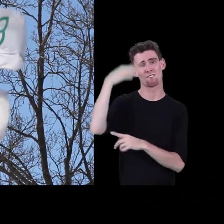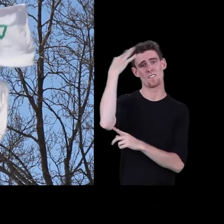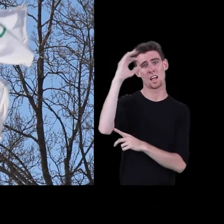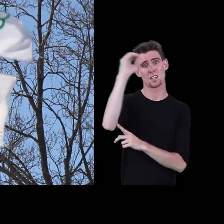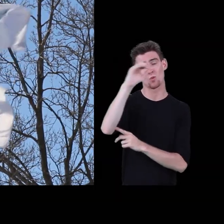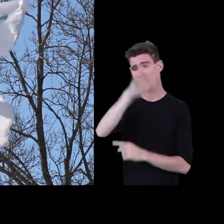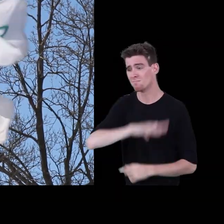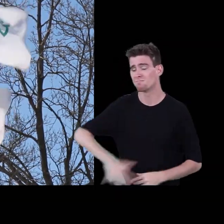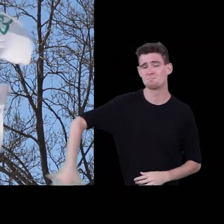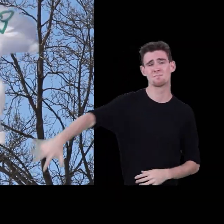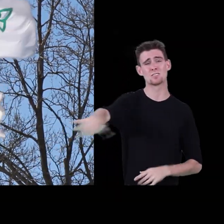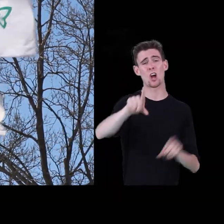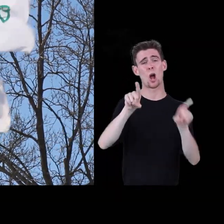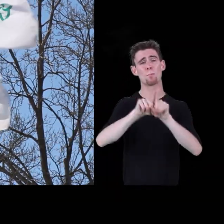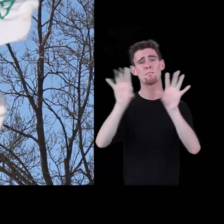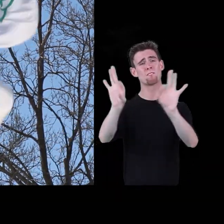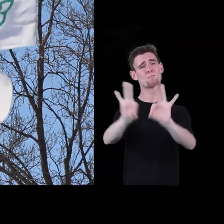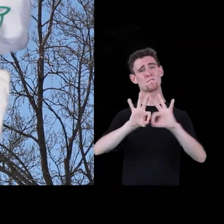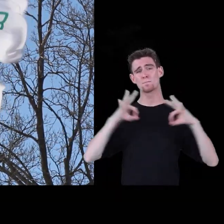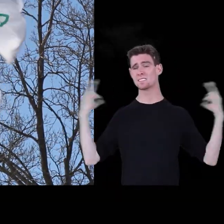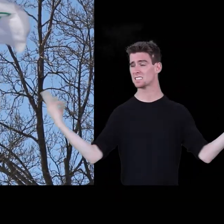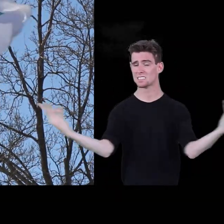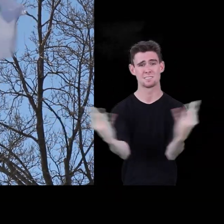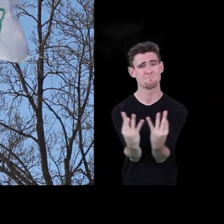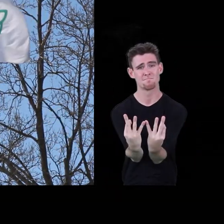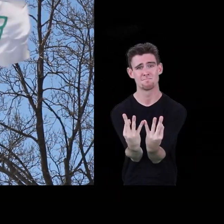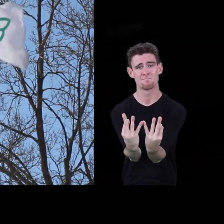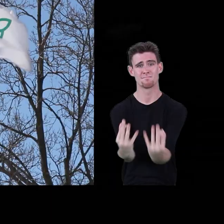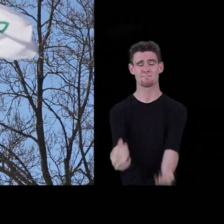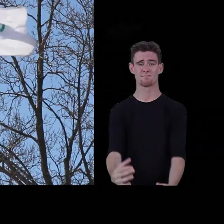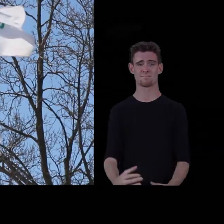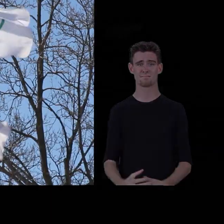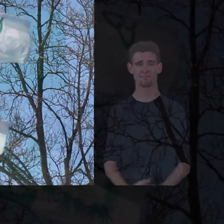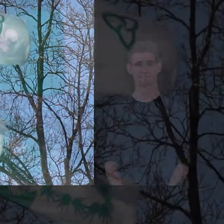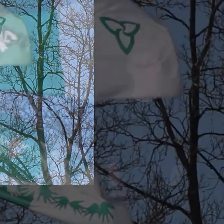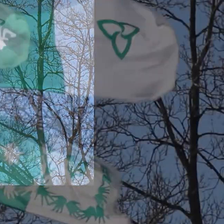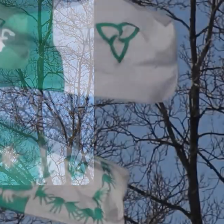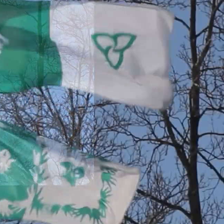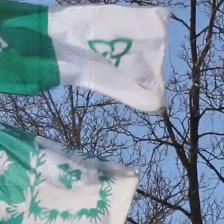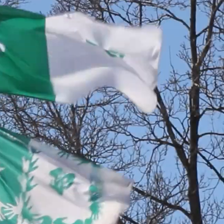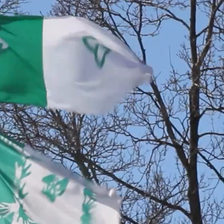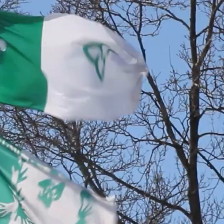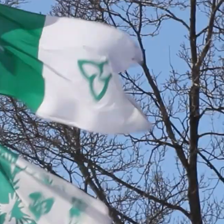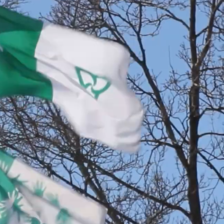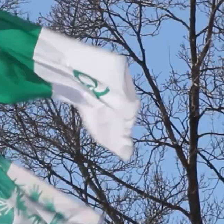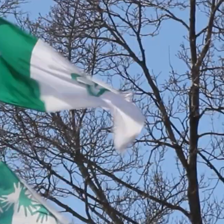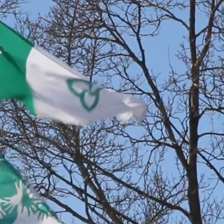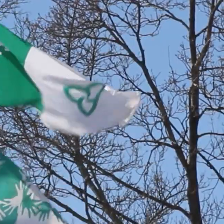s'épanouir chez elle dans la communauté franco-ontarienne globale.